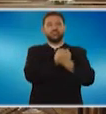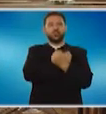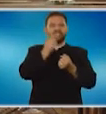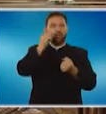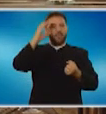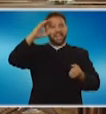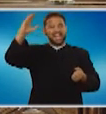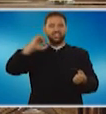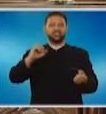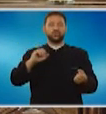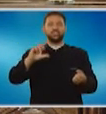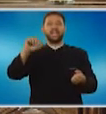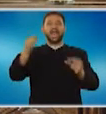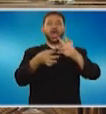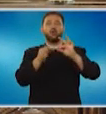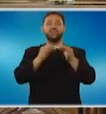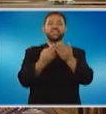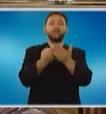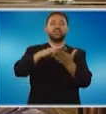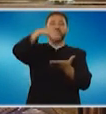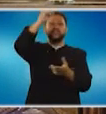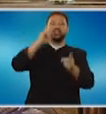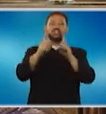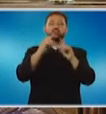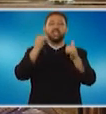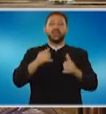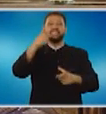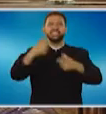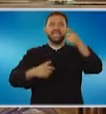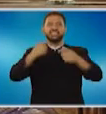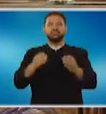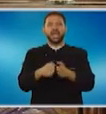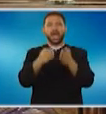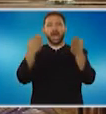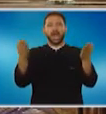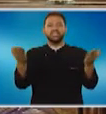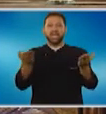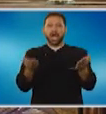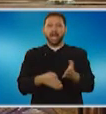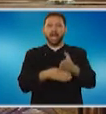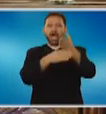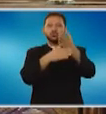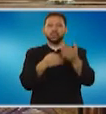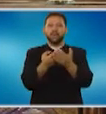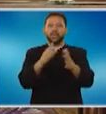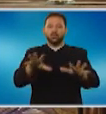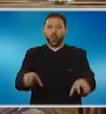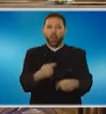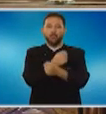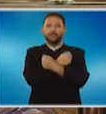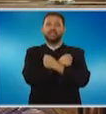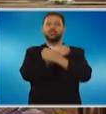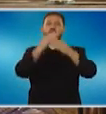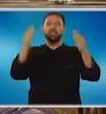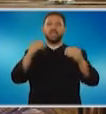Bine v-am regăsit, dragi telespectatori! La Cuvânt pentru Suflet discutăm astăzi despre cărțile care ne formează.